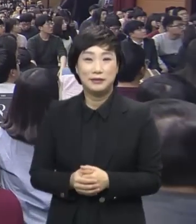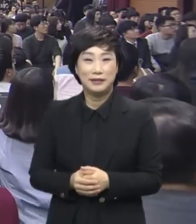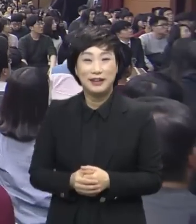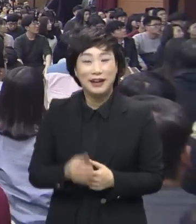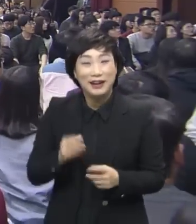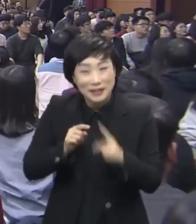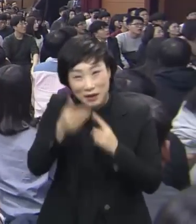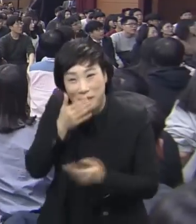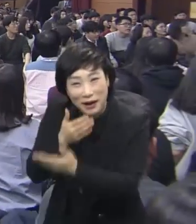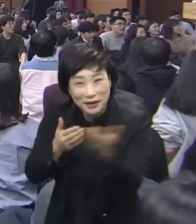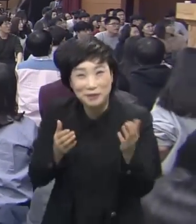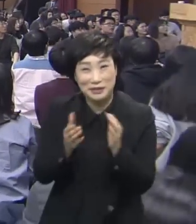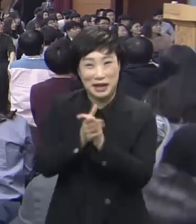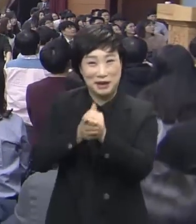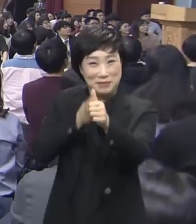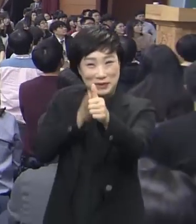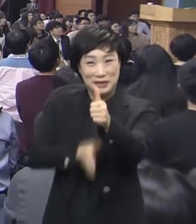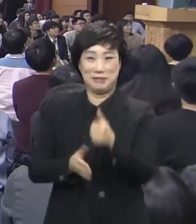알아들었으면 아멘해.